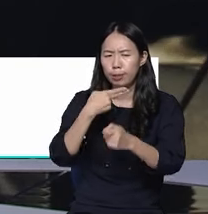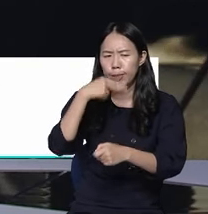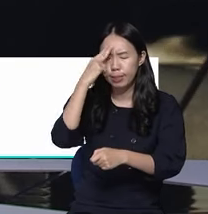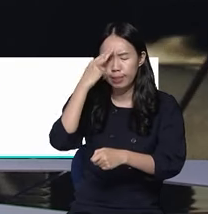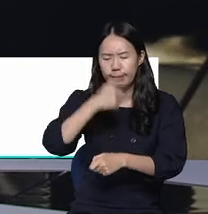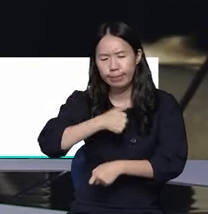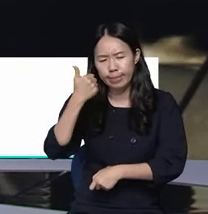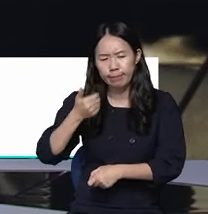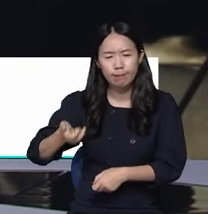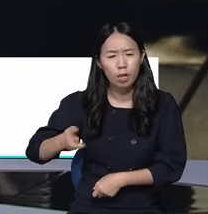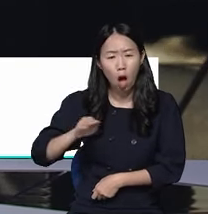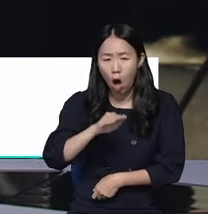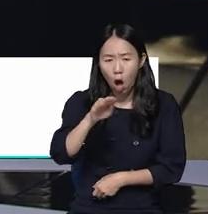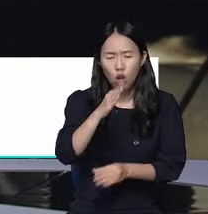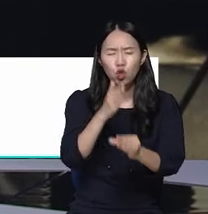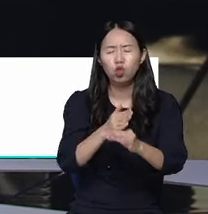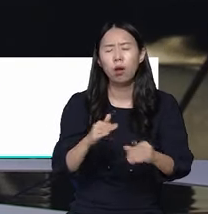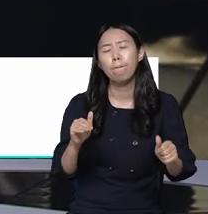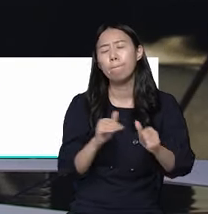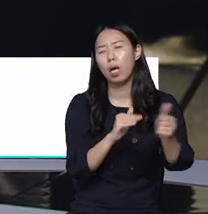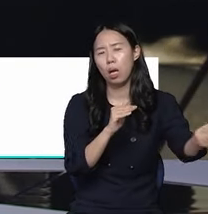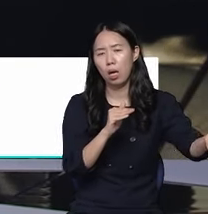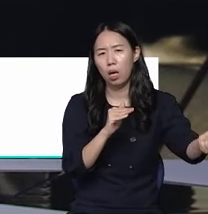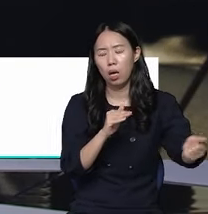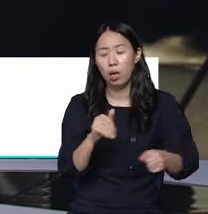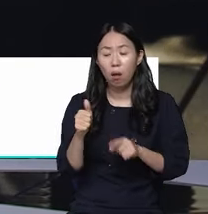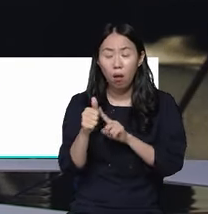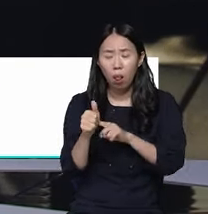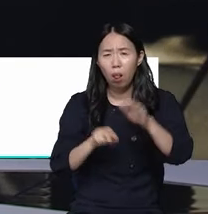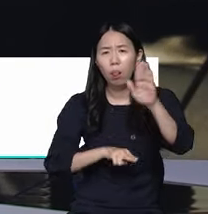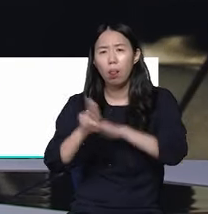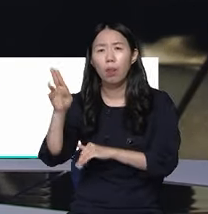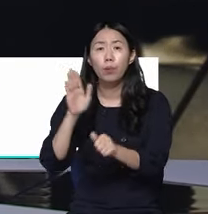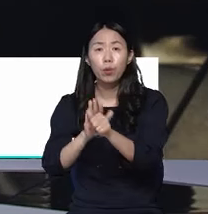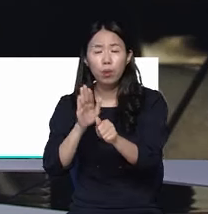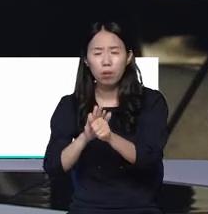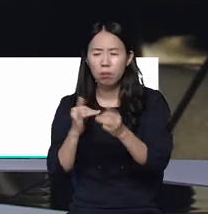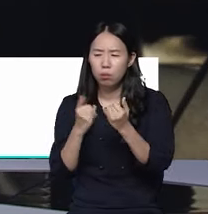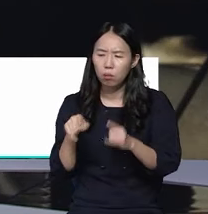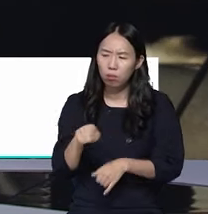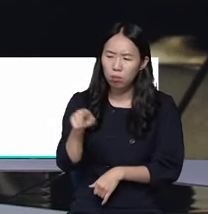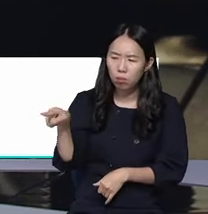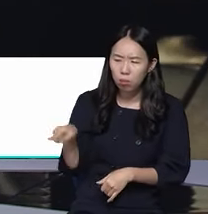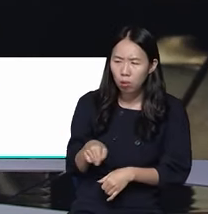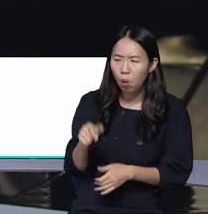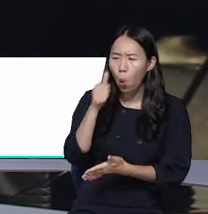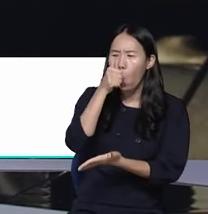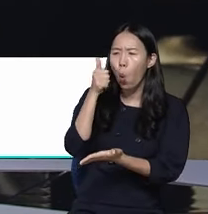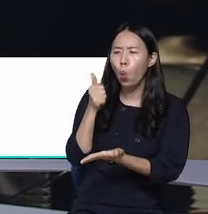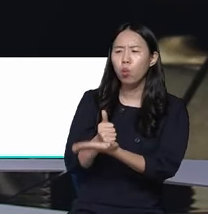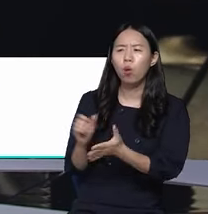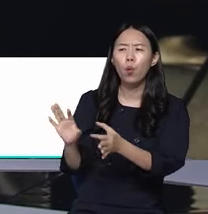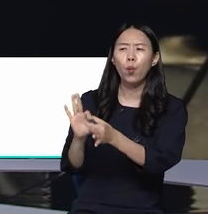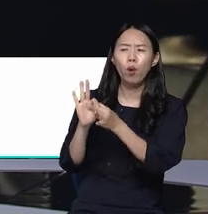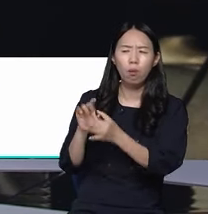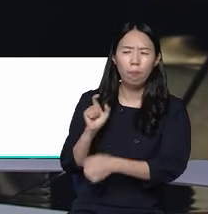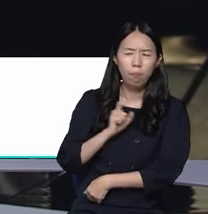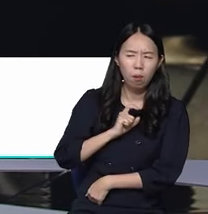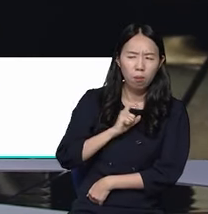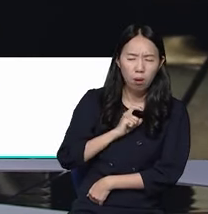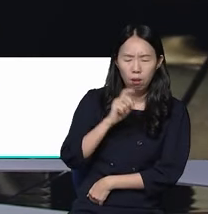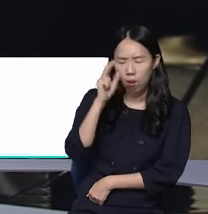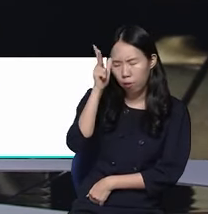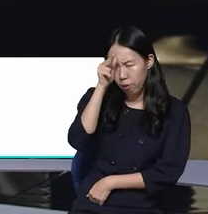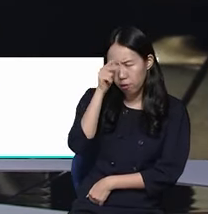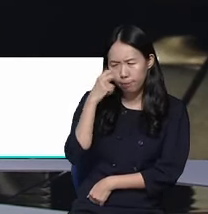것으로 확인됐습니다. 운전자의 도피를 도왔던 조력자들에 대해 범죄 연루 가능성이 불거져 경찰이 수사를